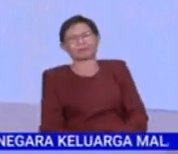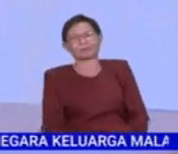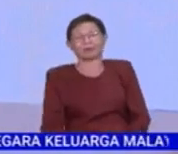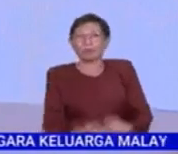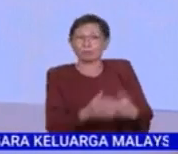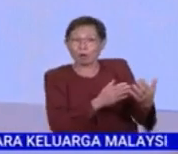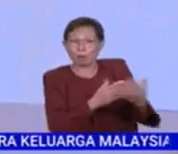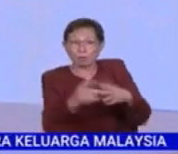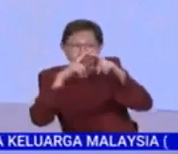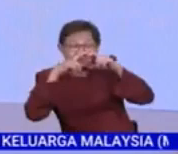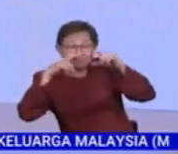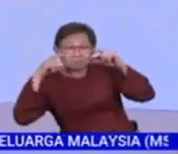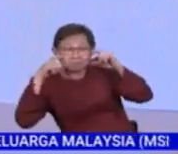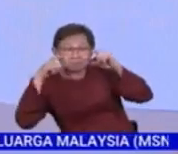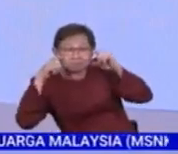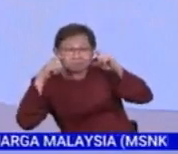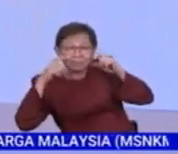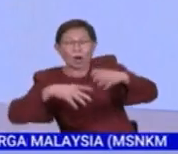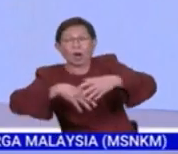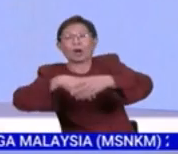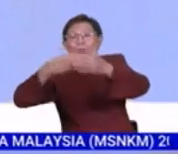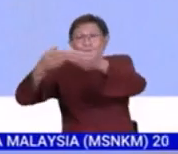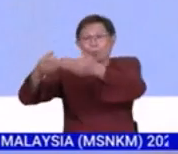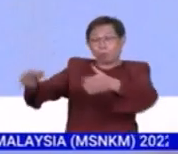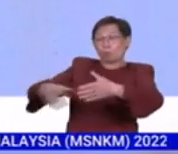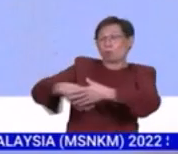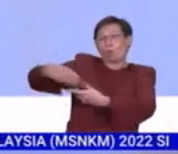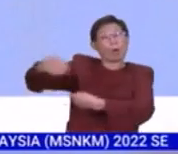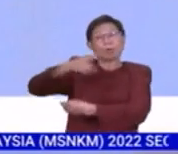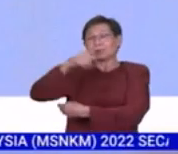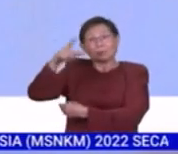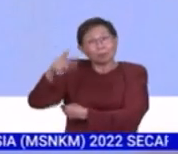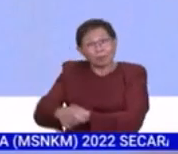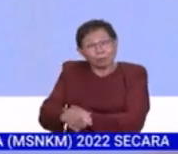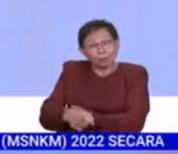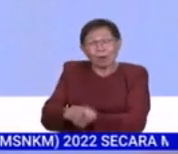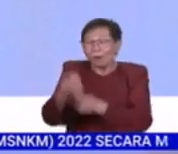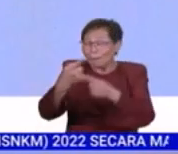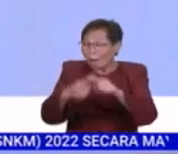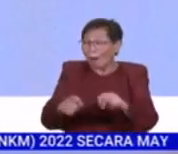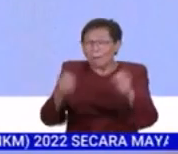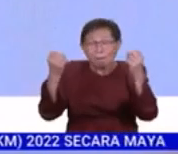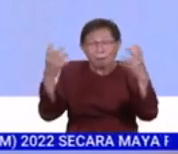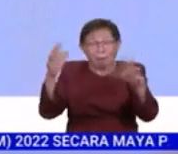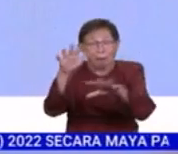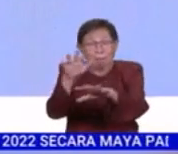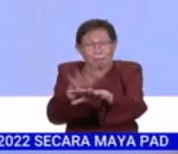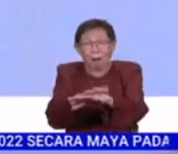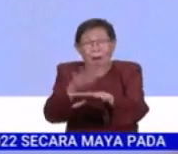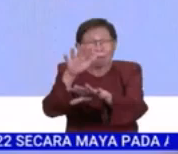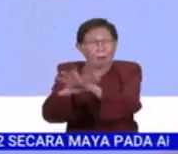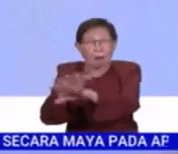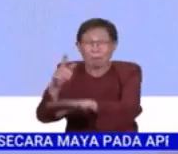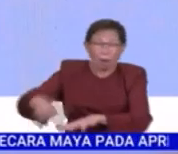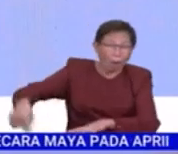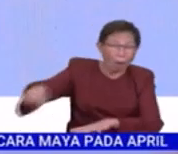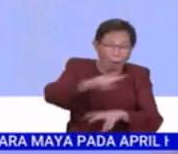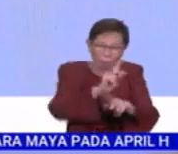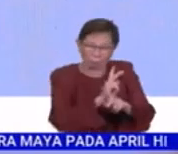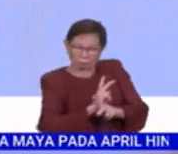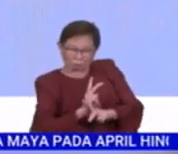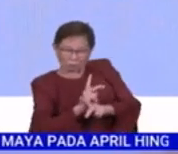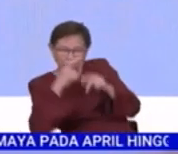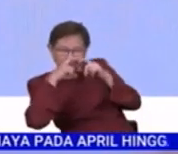Meski pemakaian pelitup separuh muka di kawasan terbuka tidak lagi diwajibkan, namun masih ramai yang mengambil langkah berjaga-jaga.